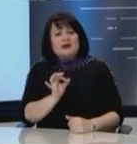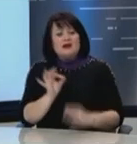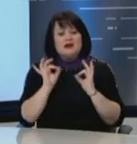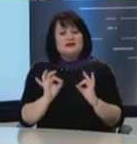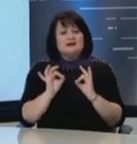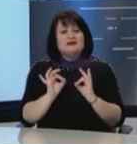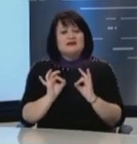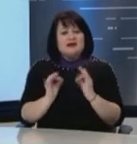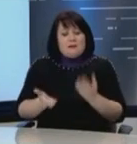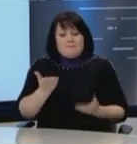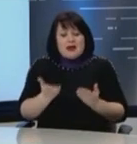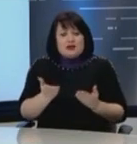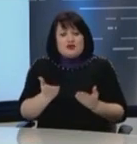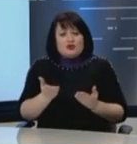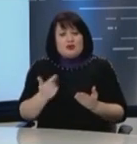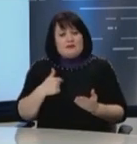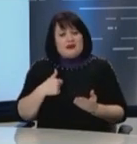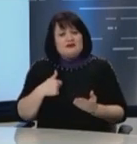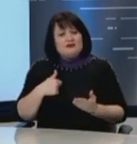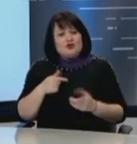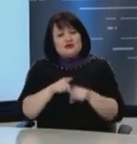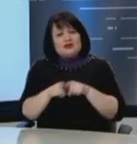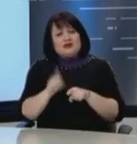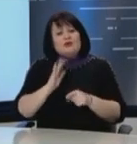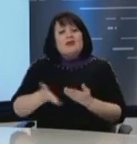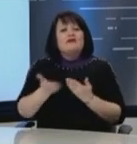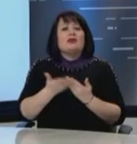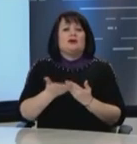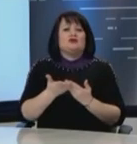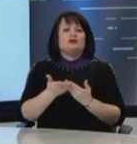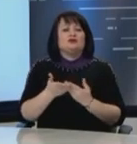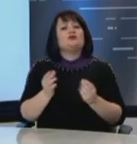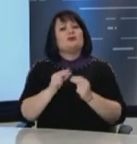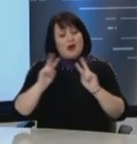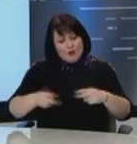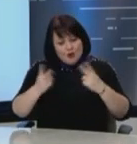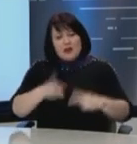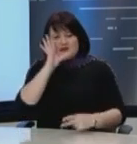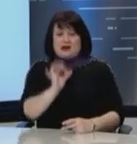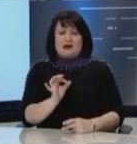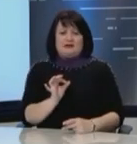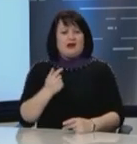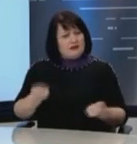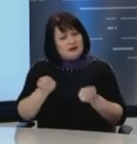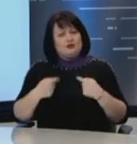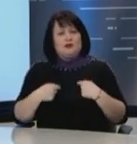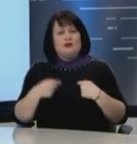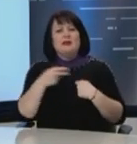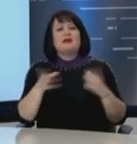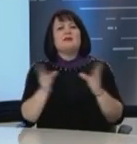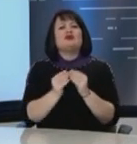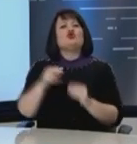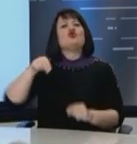σύνεση και μέτρο εμείς, όσο μας αφορά, θα συμβάλλουμε αποφασιστικά ώστε να αποκαλυφθεί η αλήθεια. τόσο για την υπόθεση